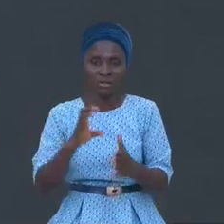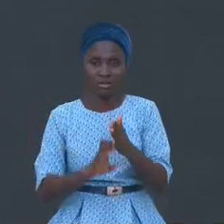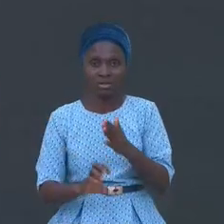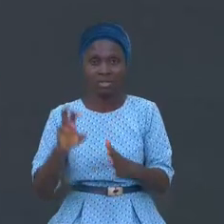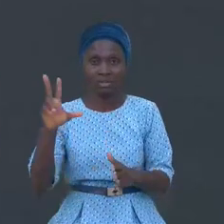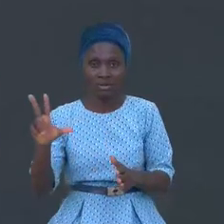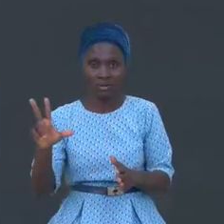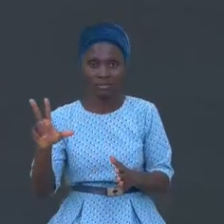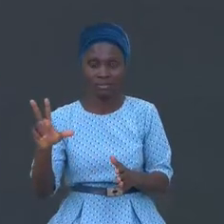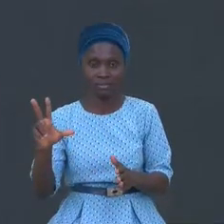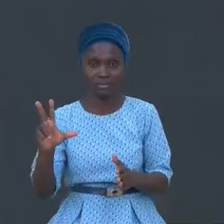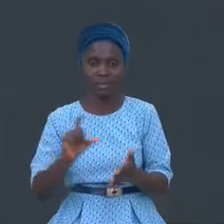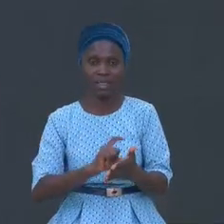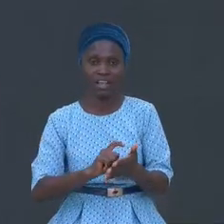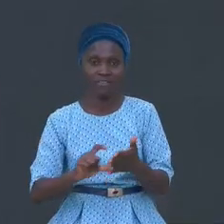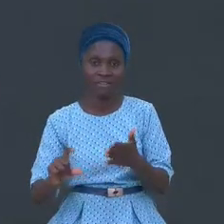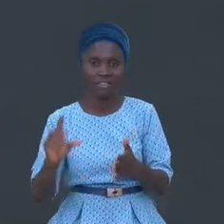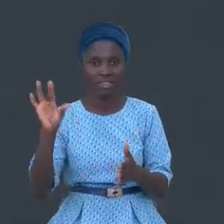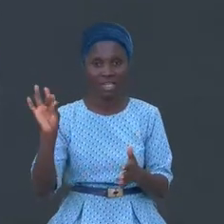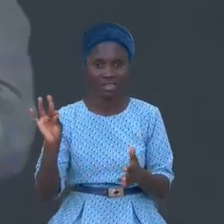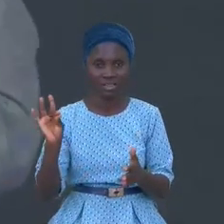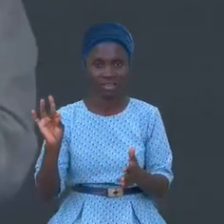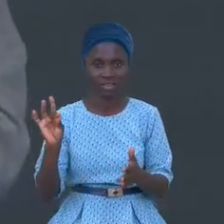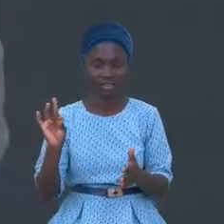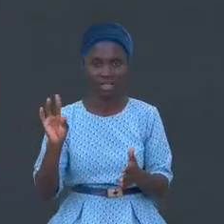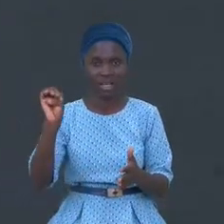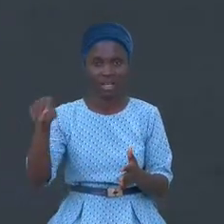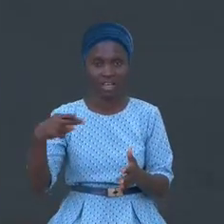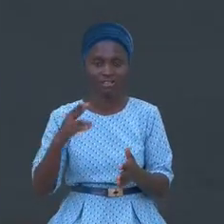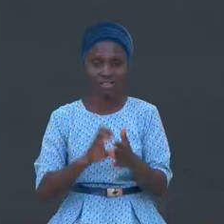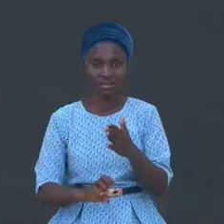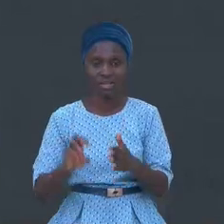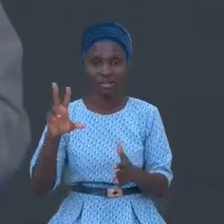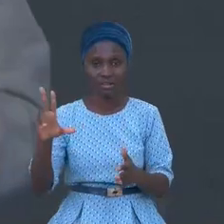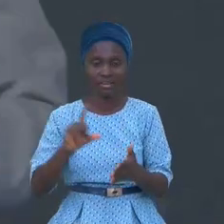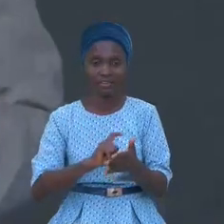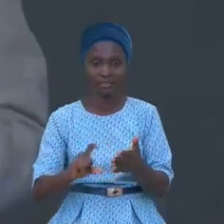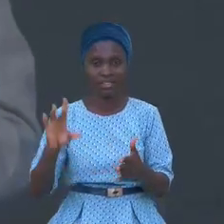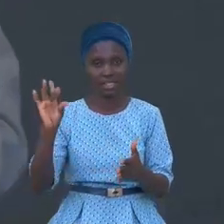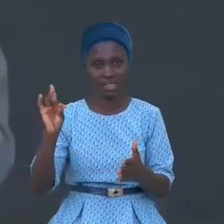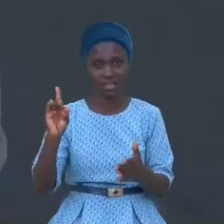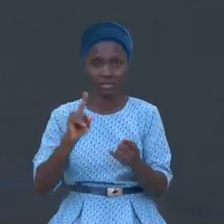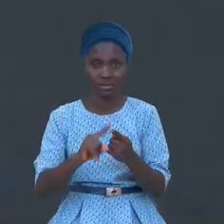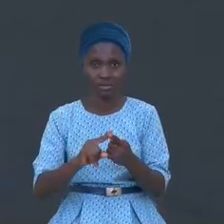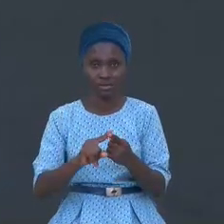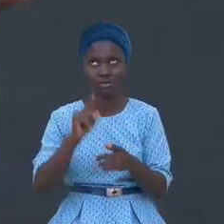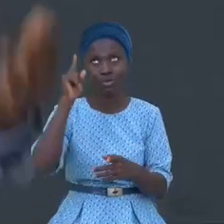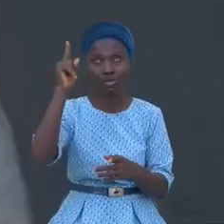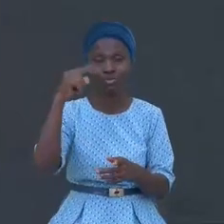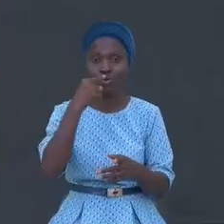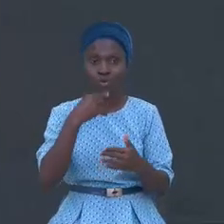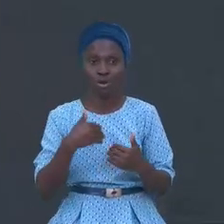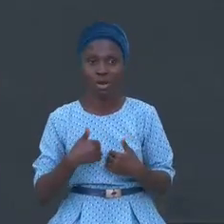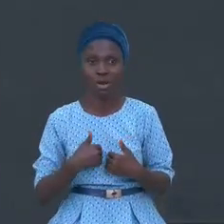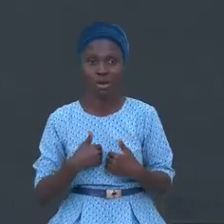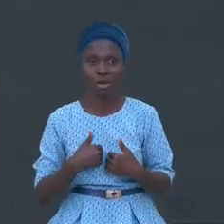3, verset 8. Éphésiens 3, verset 8. À moi qui suis